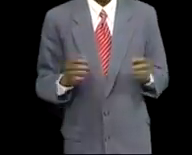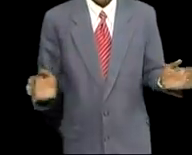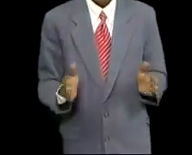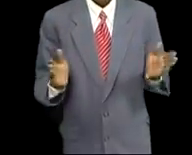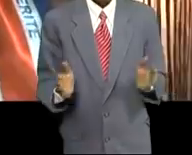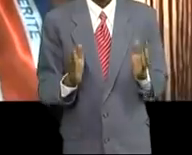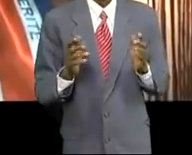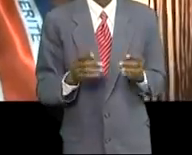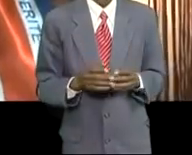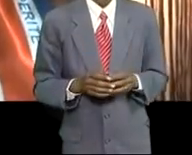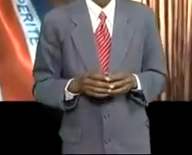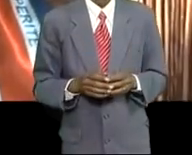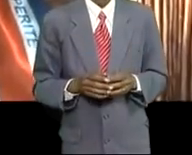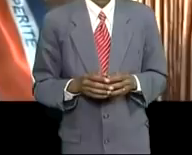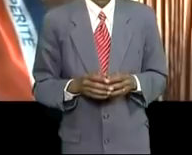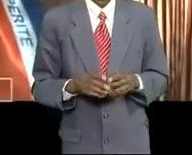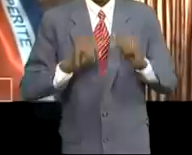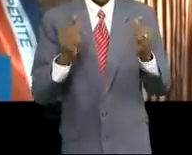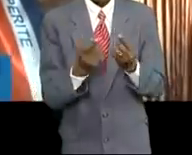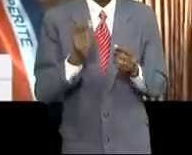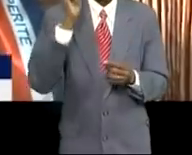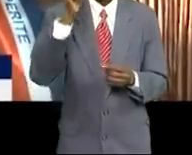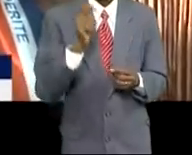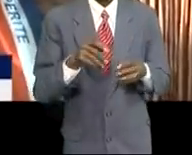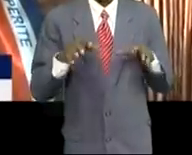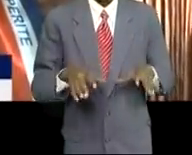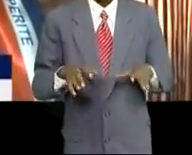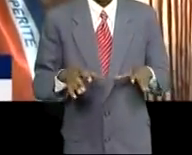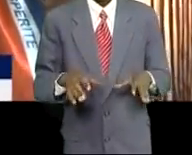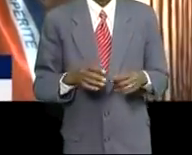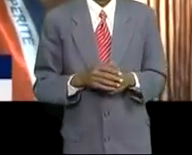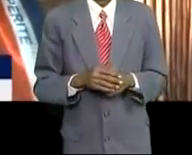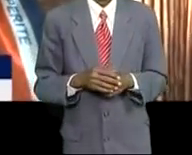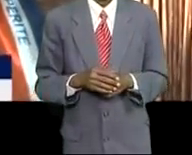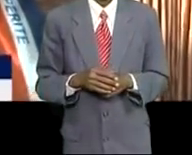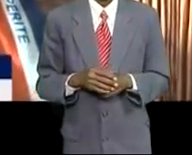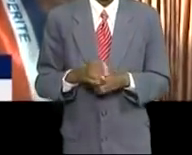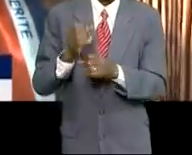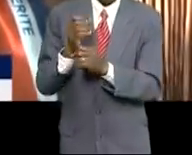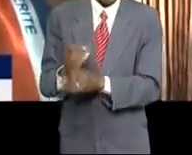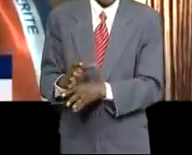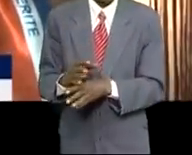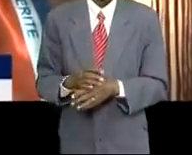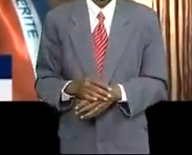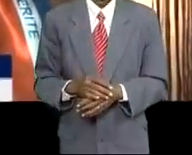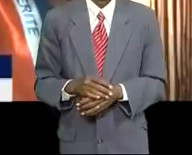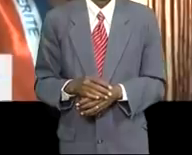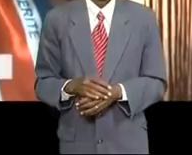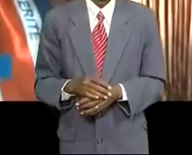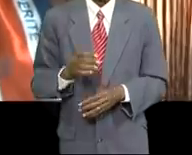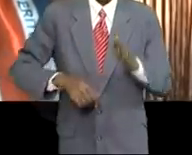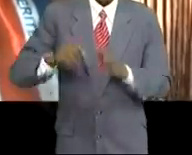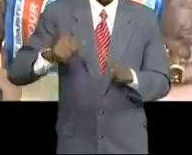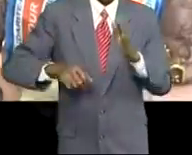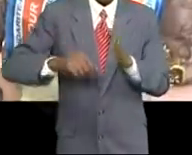forces armées de la République démocratique du Congo qui font face aux groupes armés dans les provinces